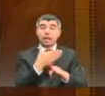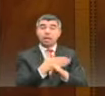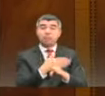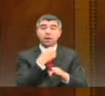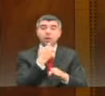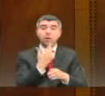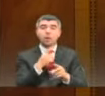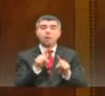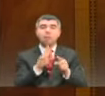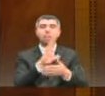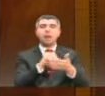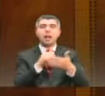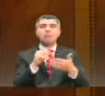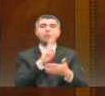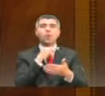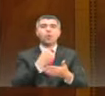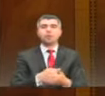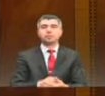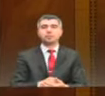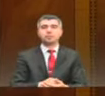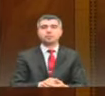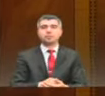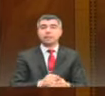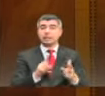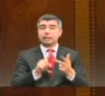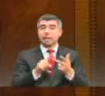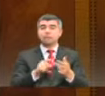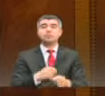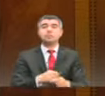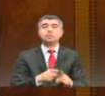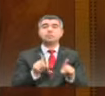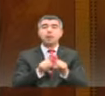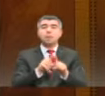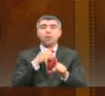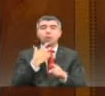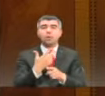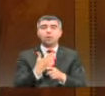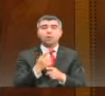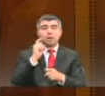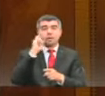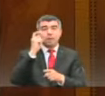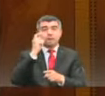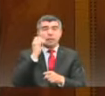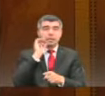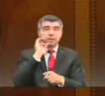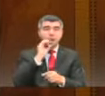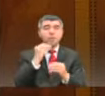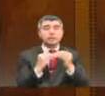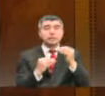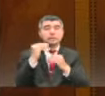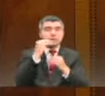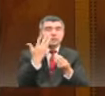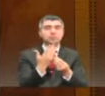الأهداف المرقمة في هذا المجال. ثالثا، تقليص الفوارق في الدخل ومحاربة الفقر والهشاشة